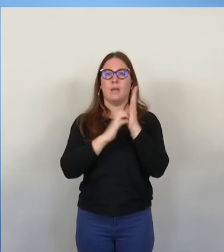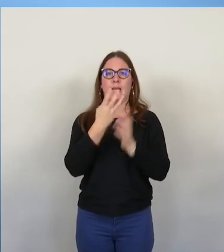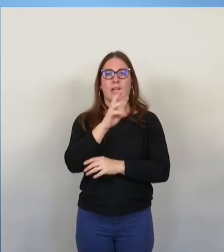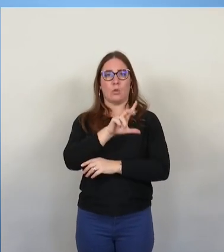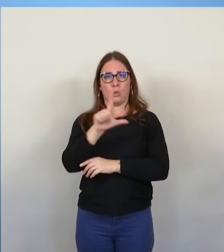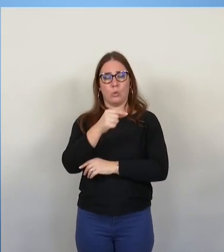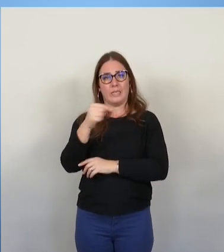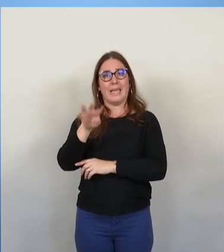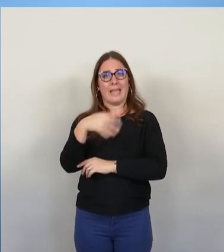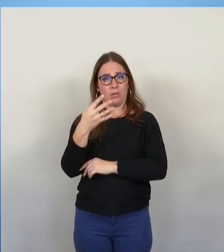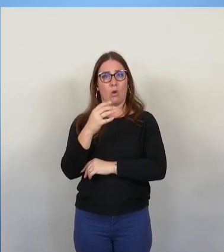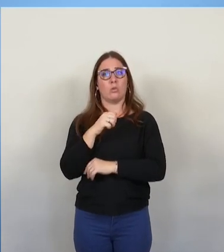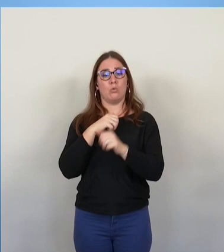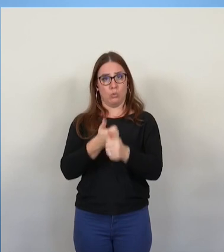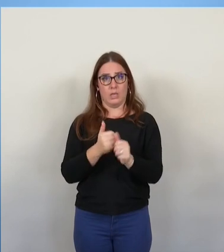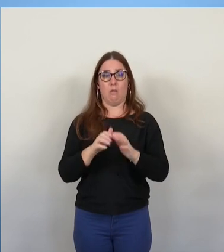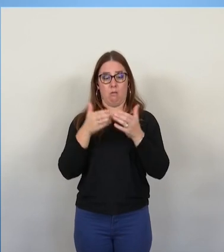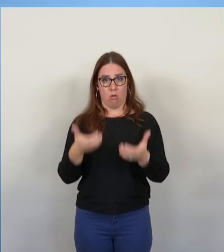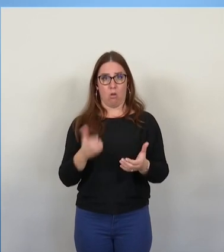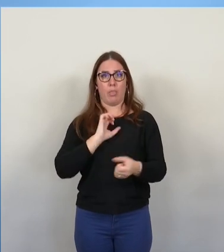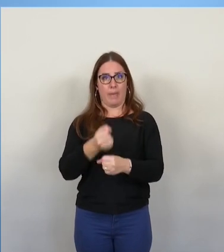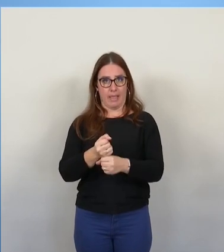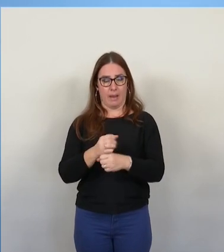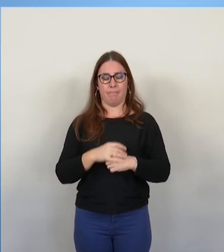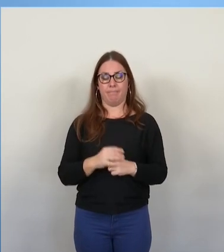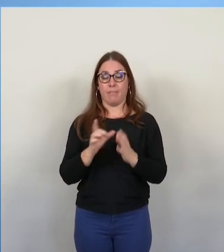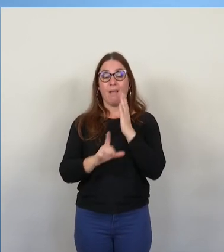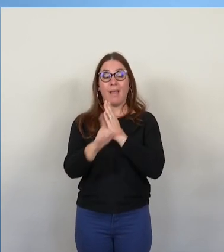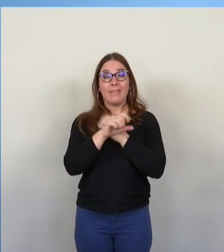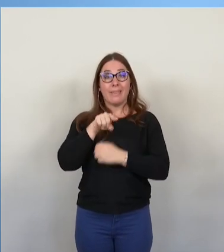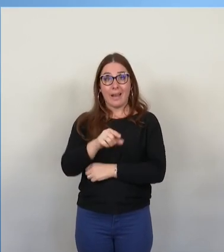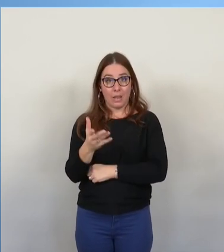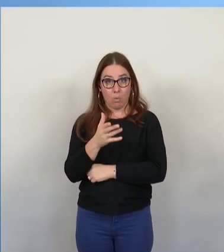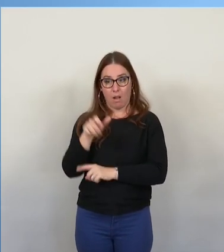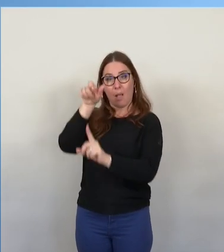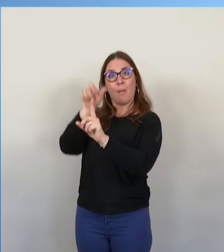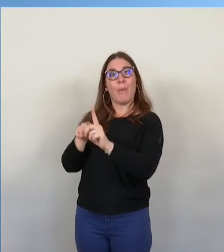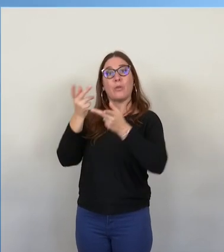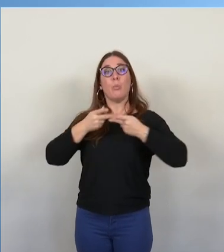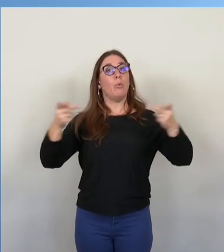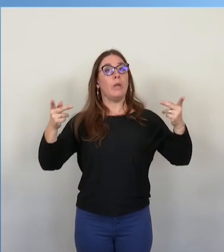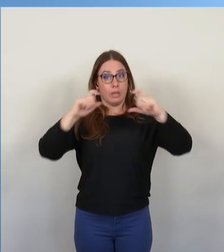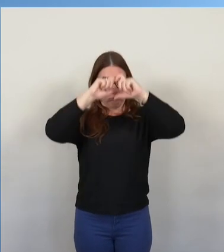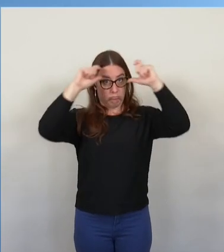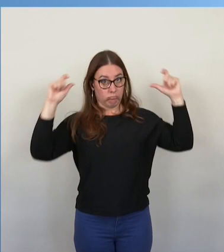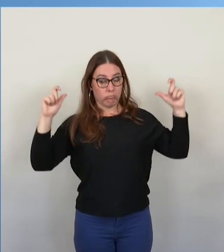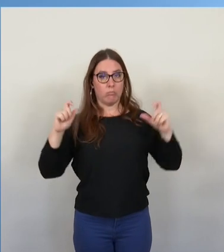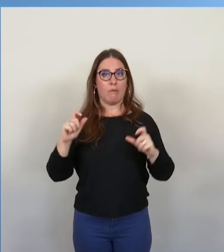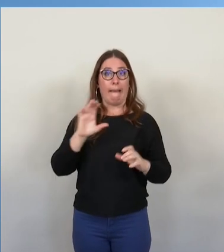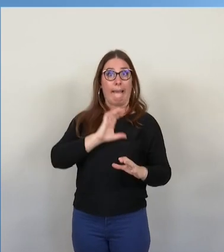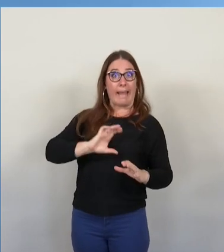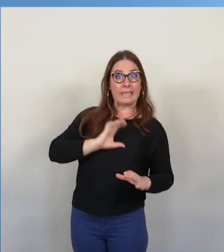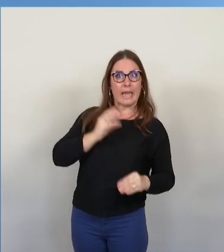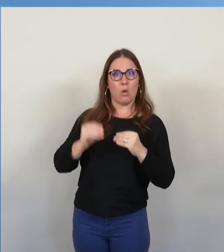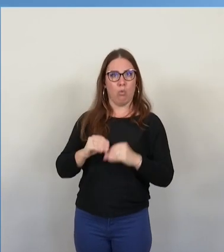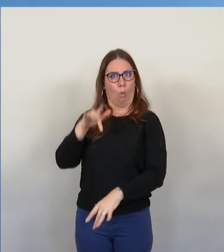432-1 du code pénal le dlit réprime le fait pour une personne publique de procurer ou de tenter de procurer à